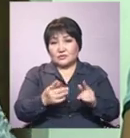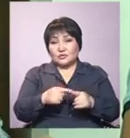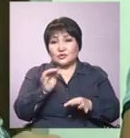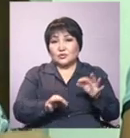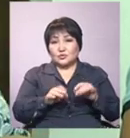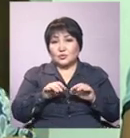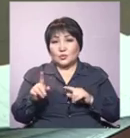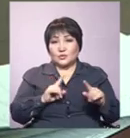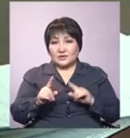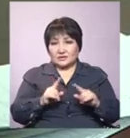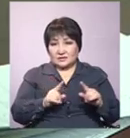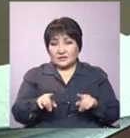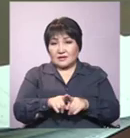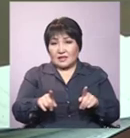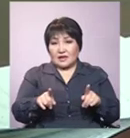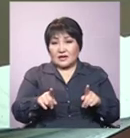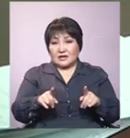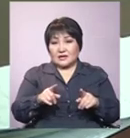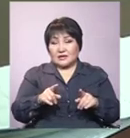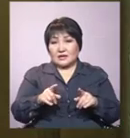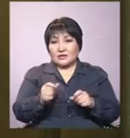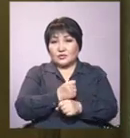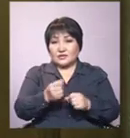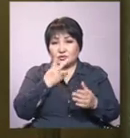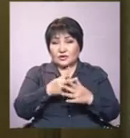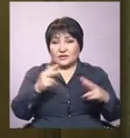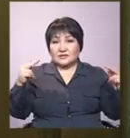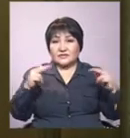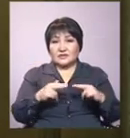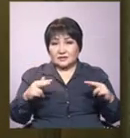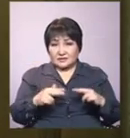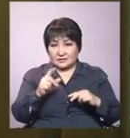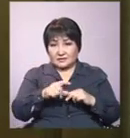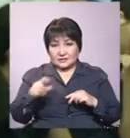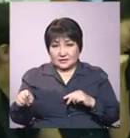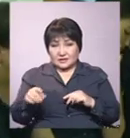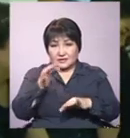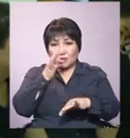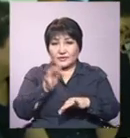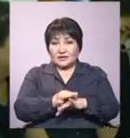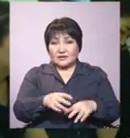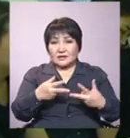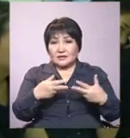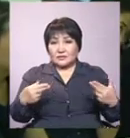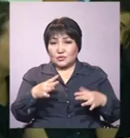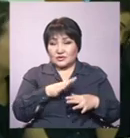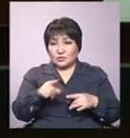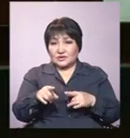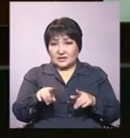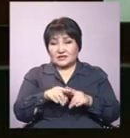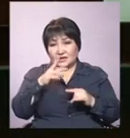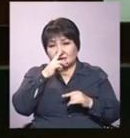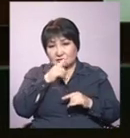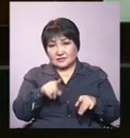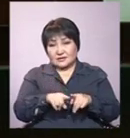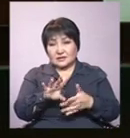төбелесті көрген куәгерлердің жауаптары айнаға тесіз бірдей екендігі анықталған болатын. Тіпті ондағы орфографиялық қателіктер де